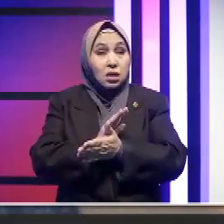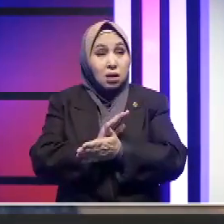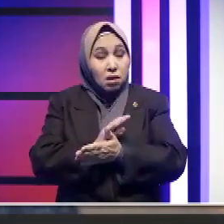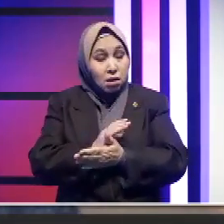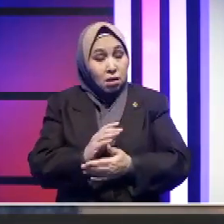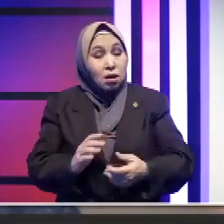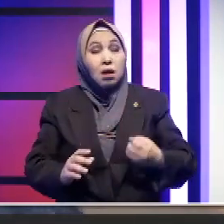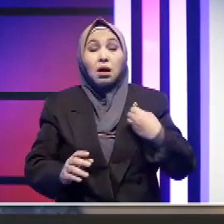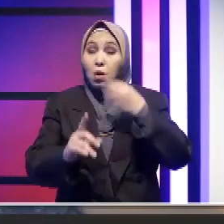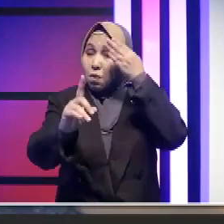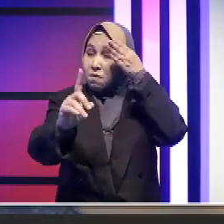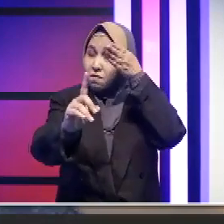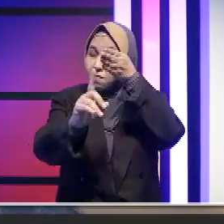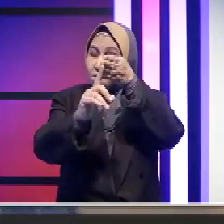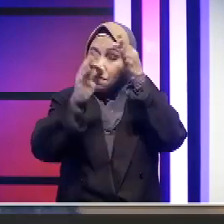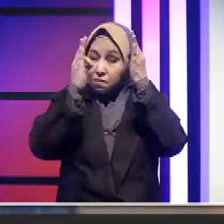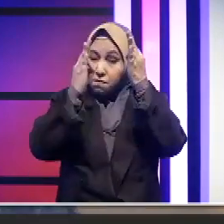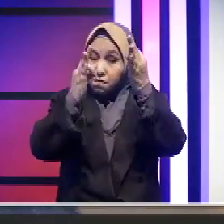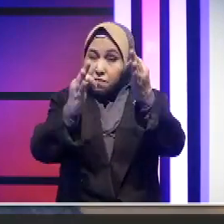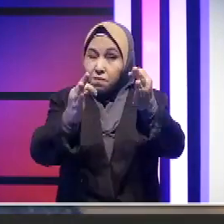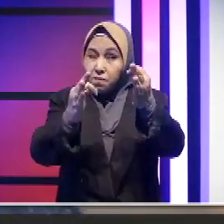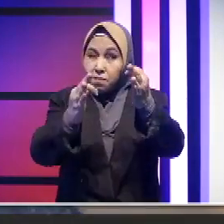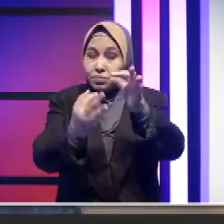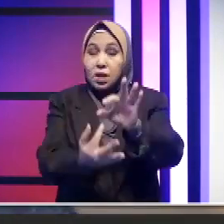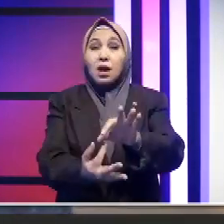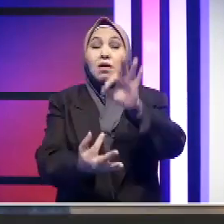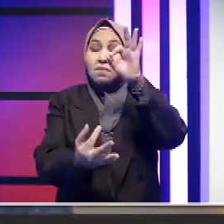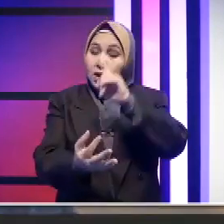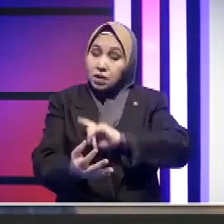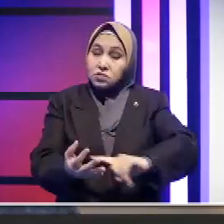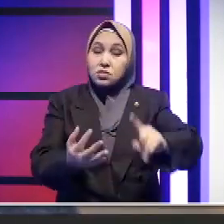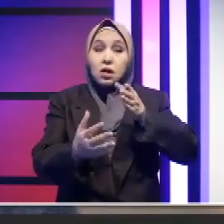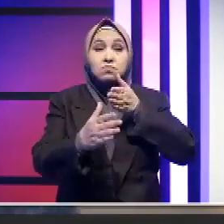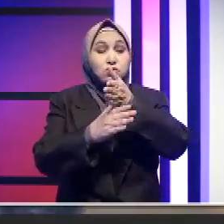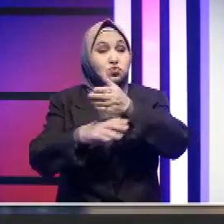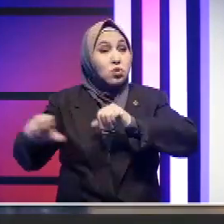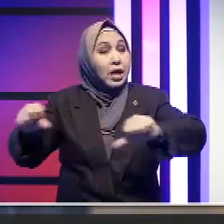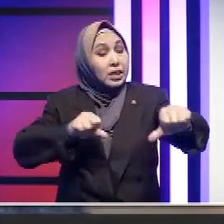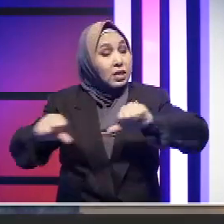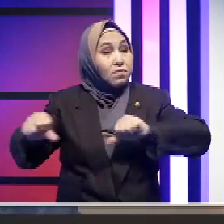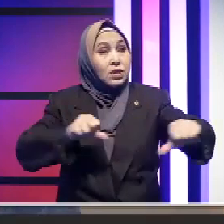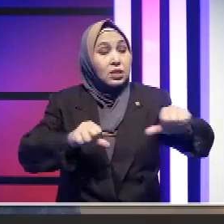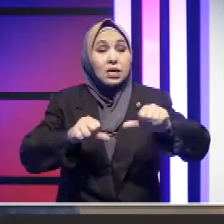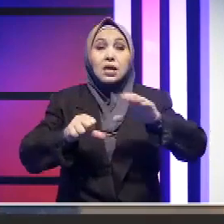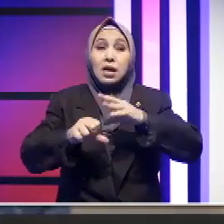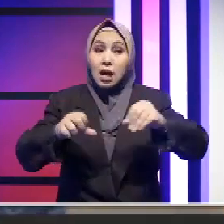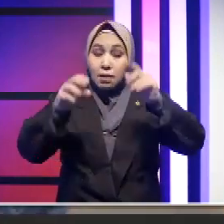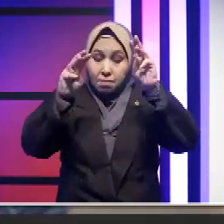is focusing on the fine Islam sru activity qfo